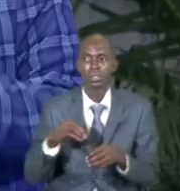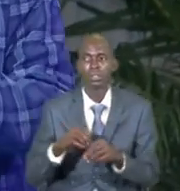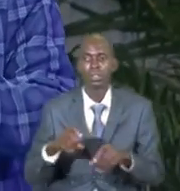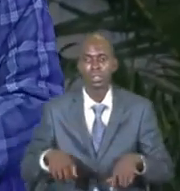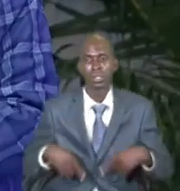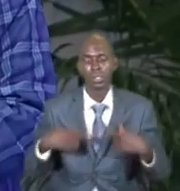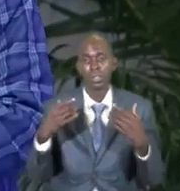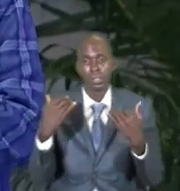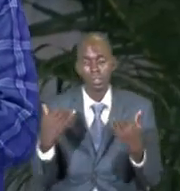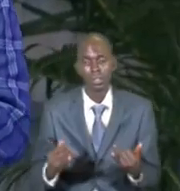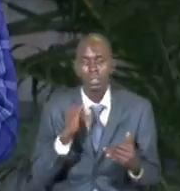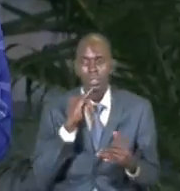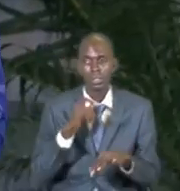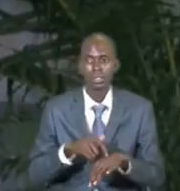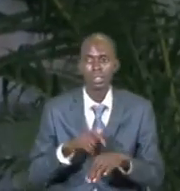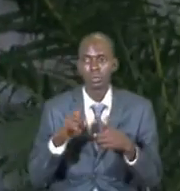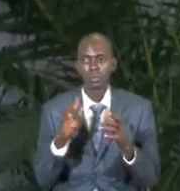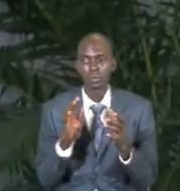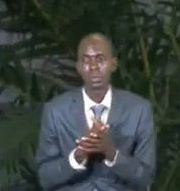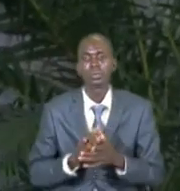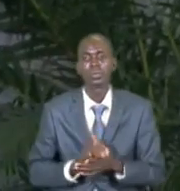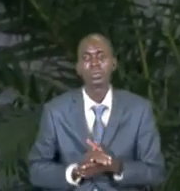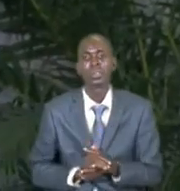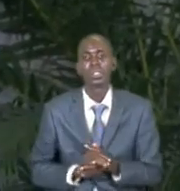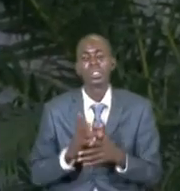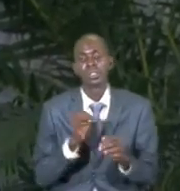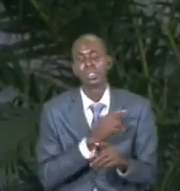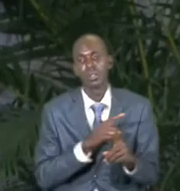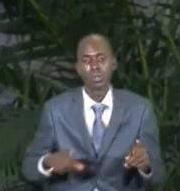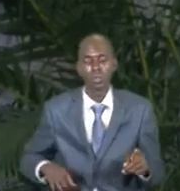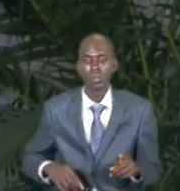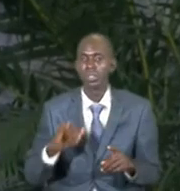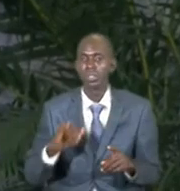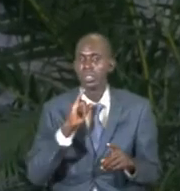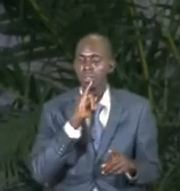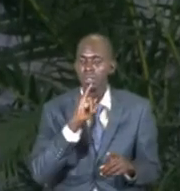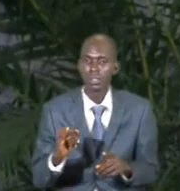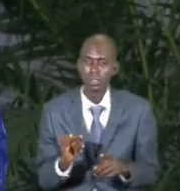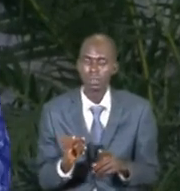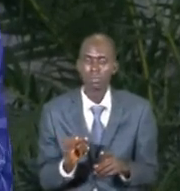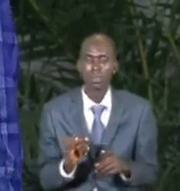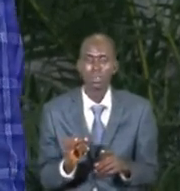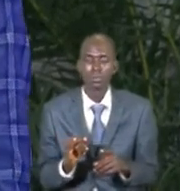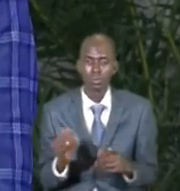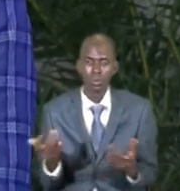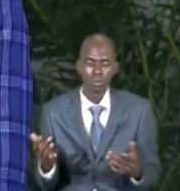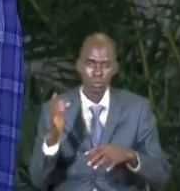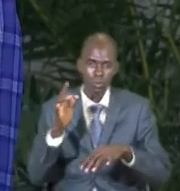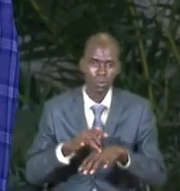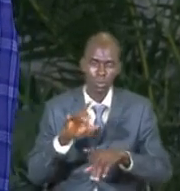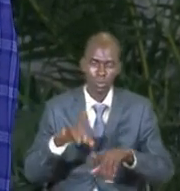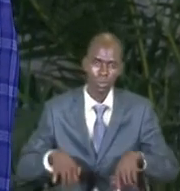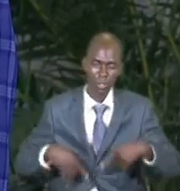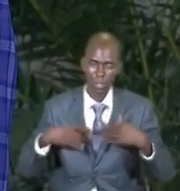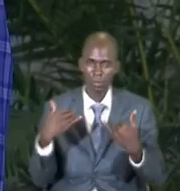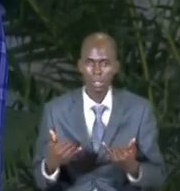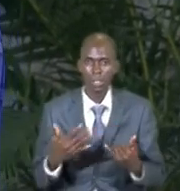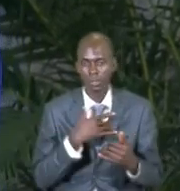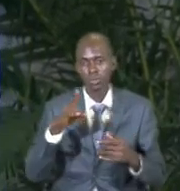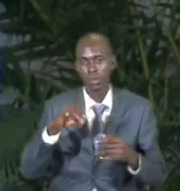Ọ na-abịa ka ọ gbabichie na ndụ gị, wee wepụga ihe a nke dị njọ. Wesị onye nwe anyị